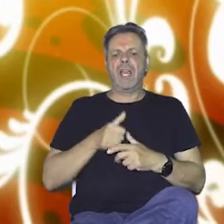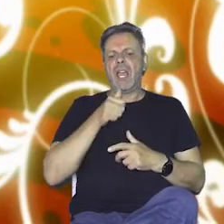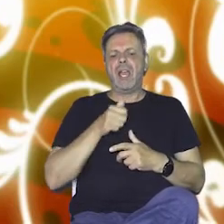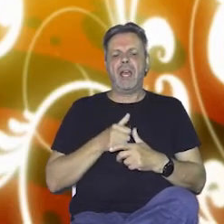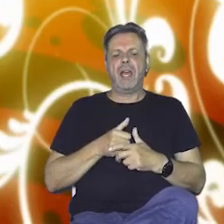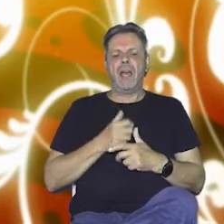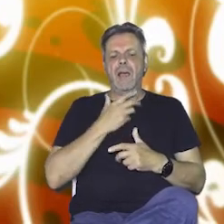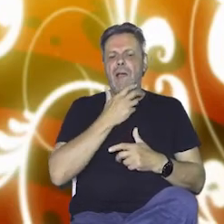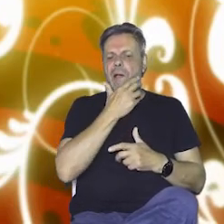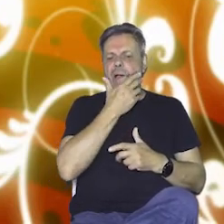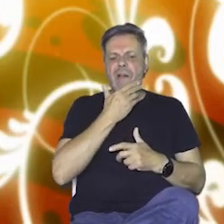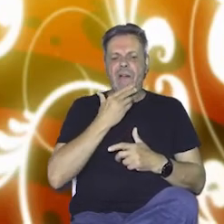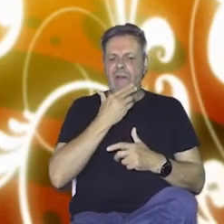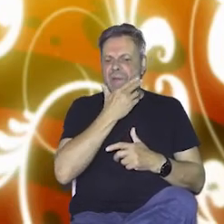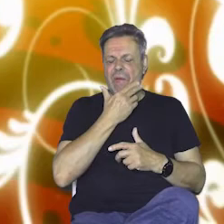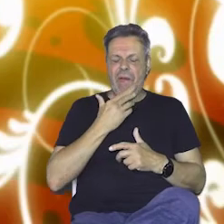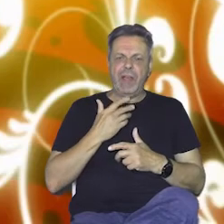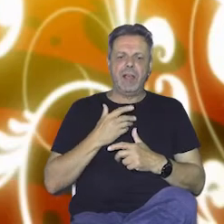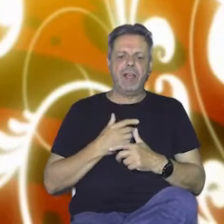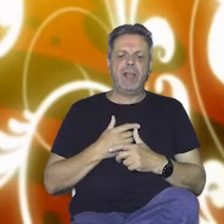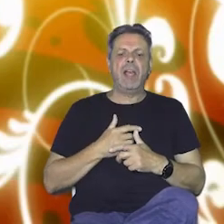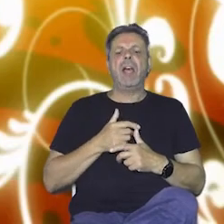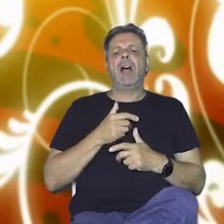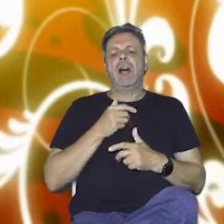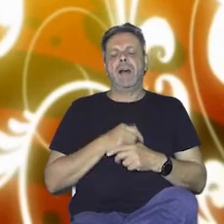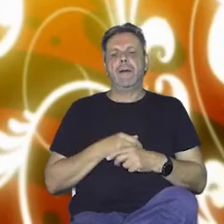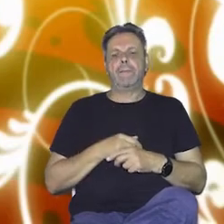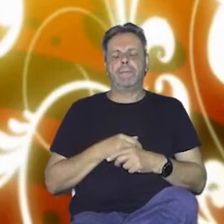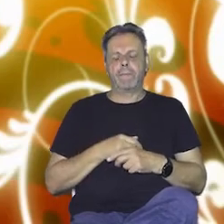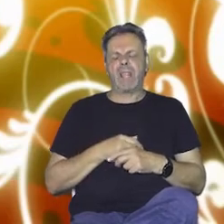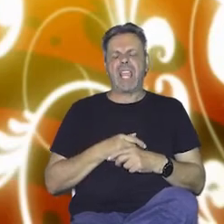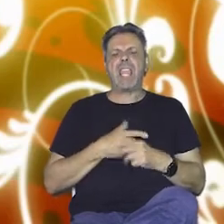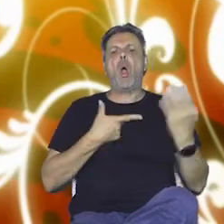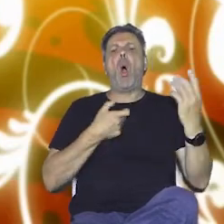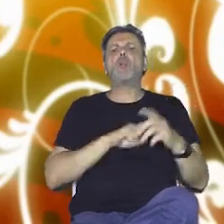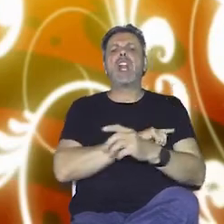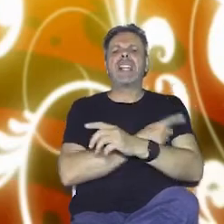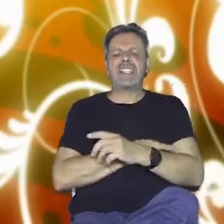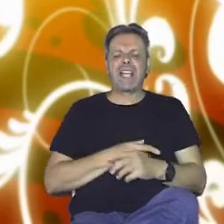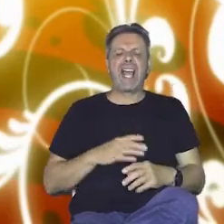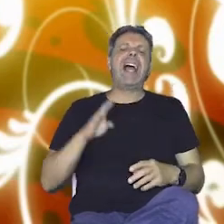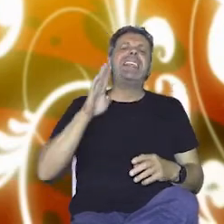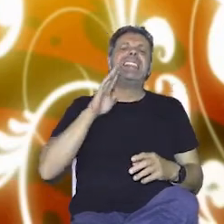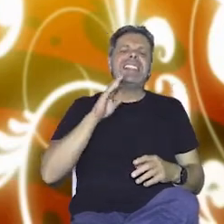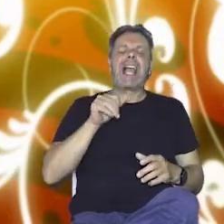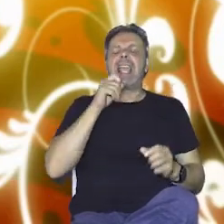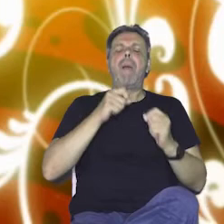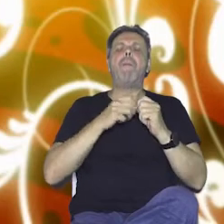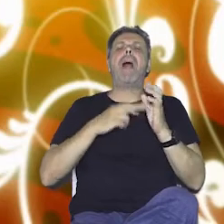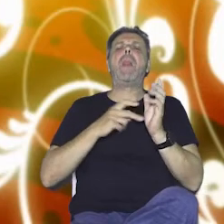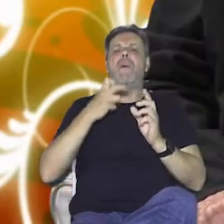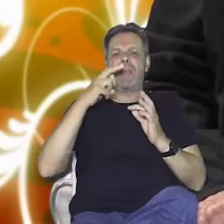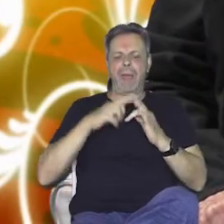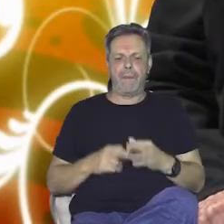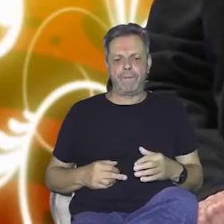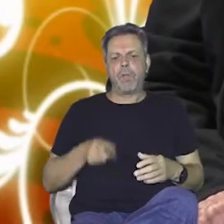oslobodića OS, šta je to OS? Oružanih snaga. Oružanih snaga za Sisak i Banovinu. Znači, to smo u